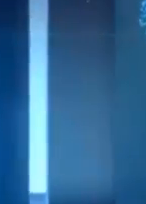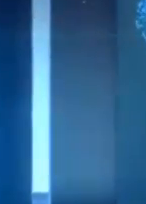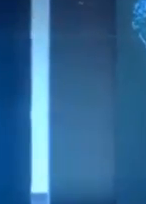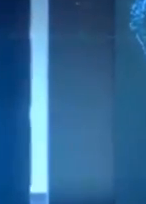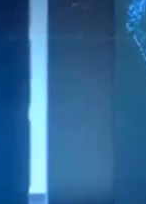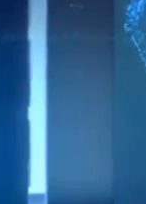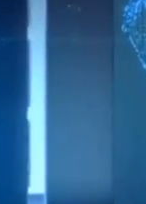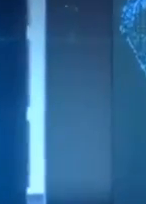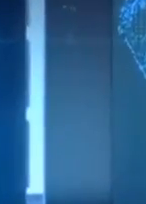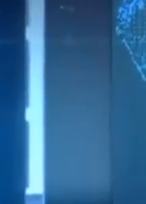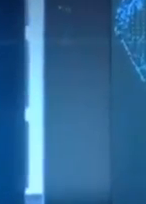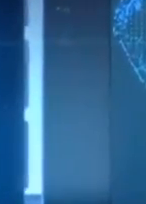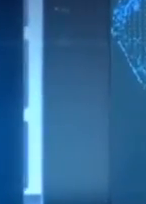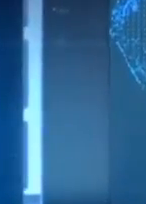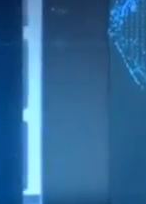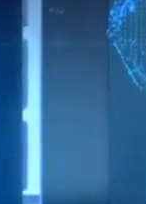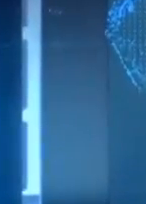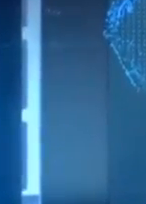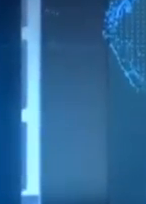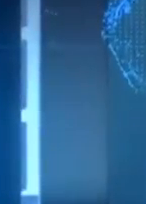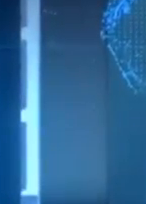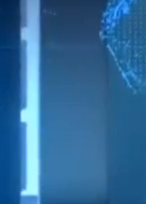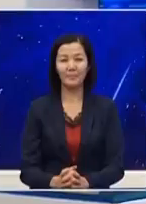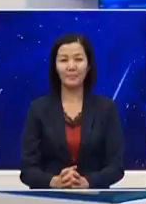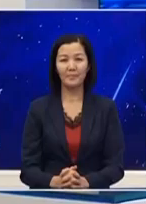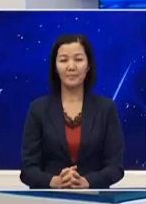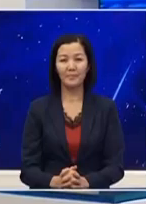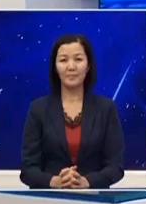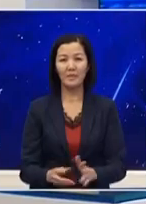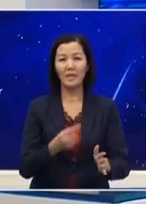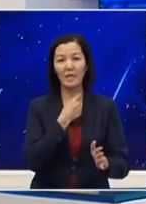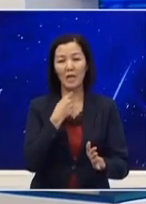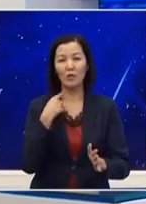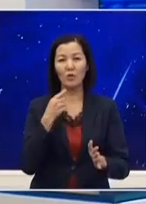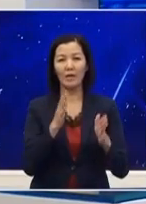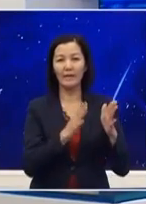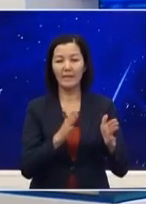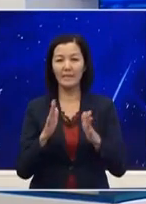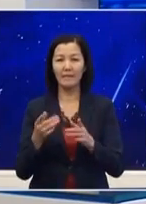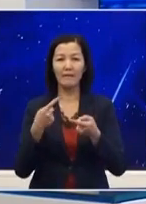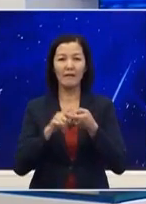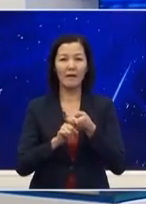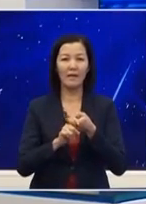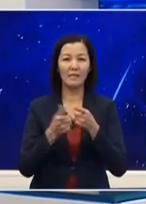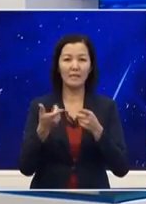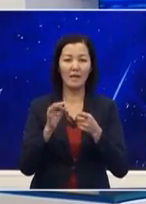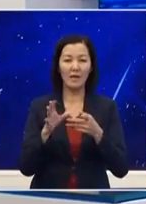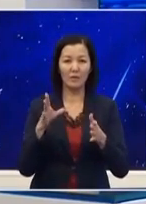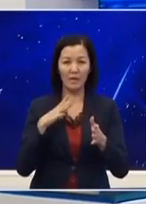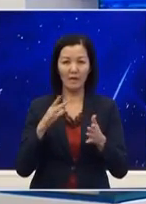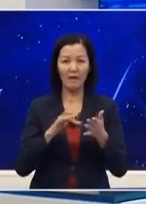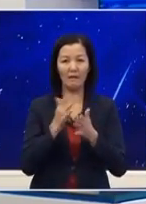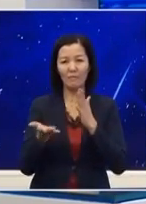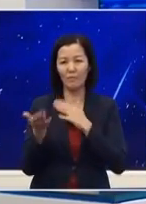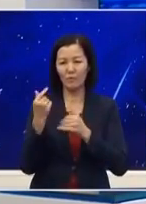Медет Жұмабай, Абзал Нүсіпов, Жетісу телеарнасы. Талдықорған кешенді газдандырылып жатыр. Қалаға көгілдір отын